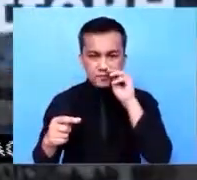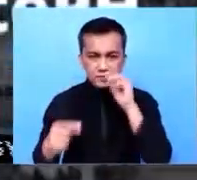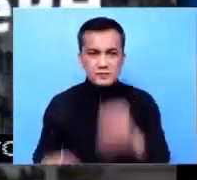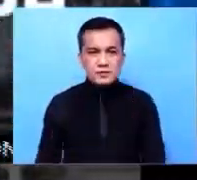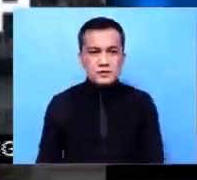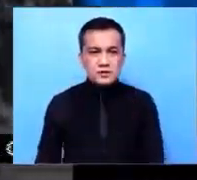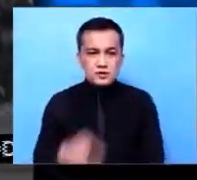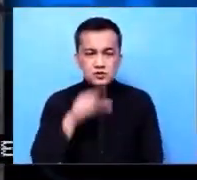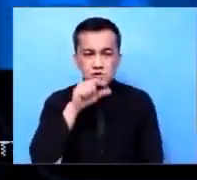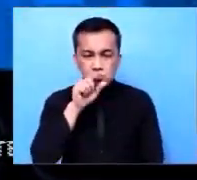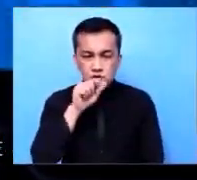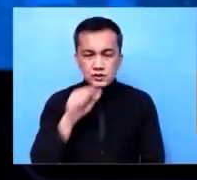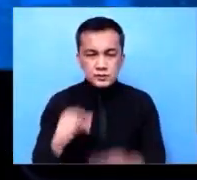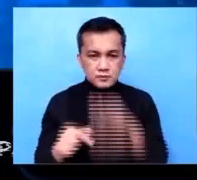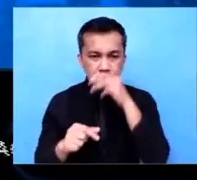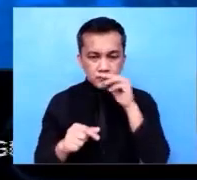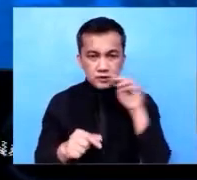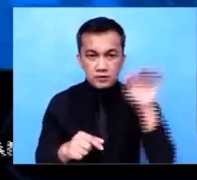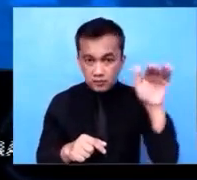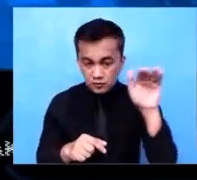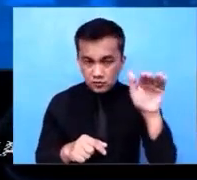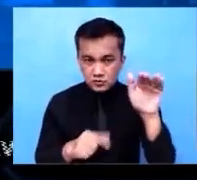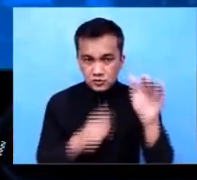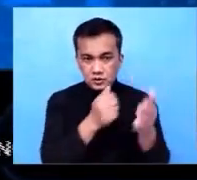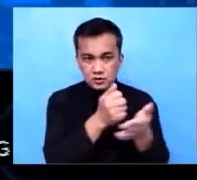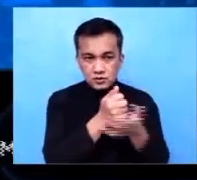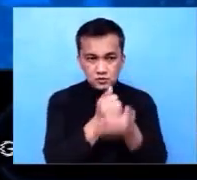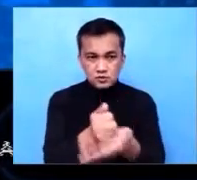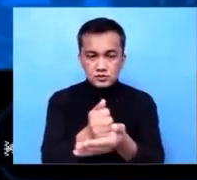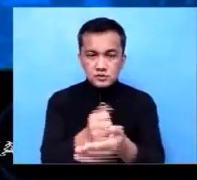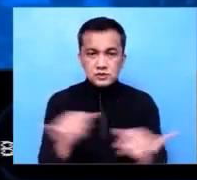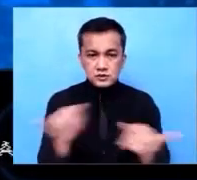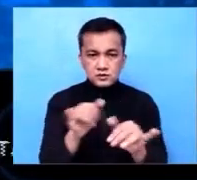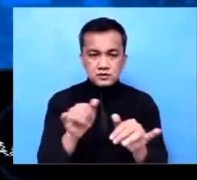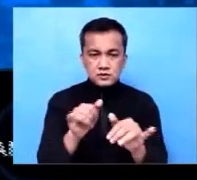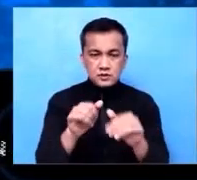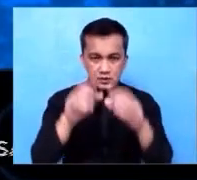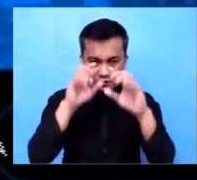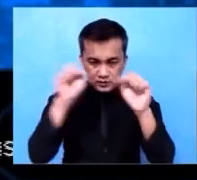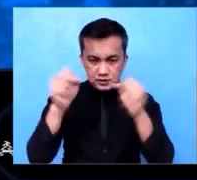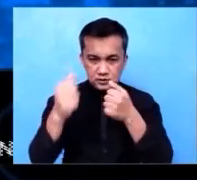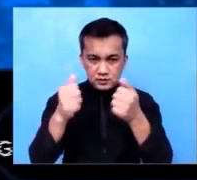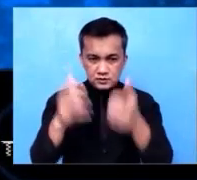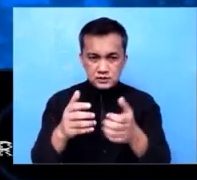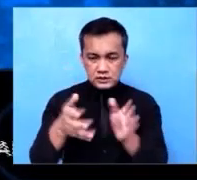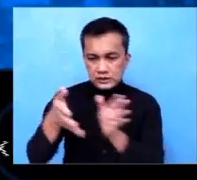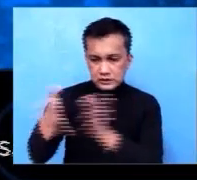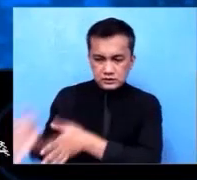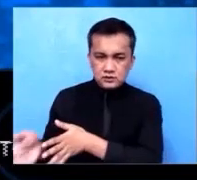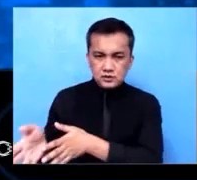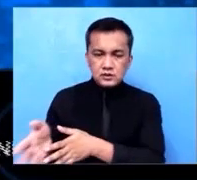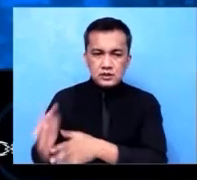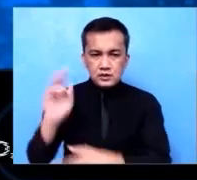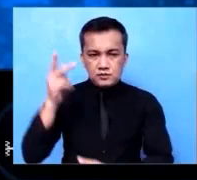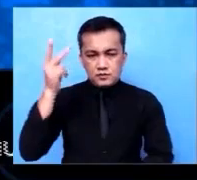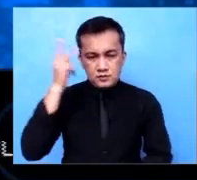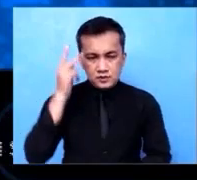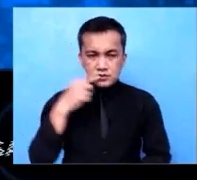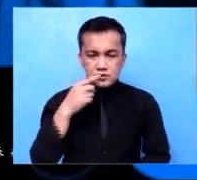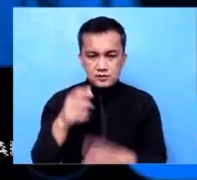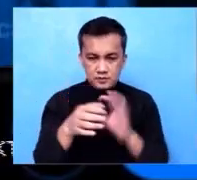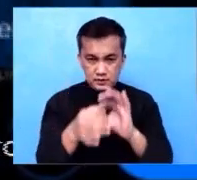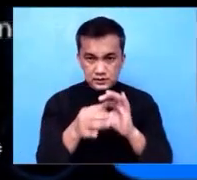Pacquiao, umapila siya ng tulong sa mga kapwa presidential aspirant na isantabi muna ang politika at magkaisa sa